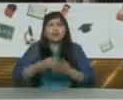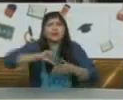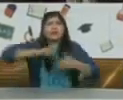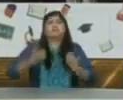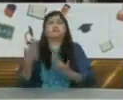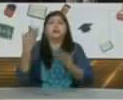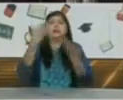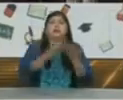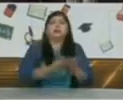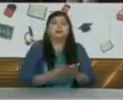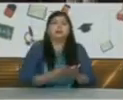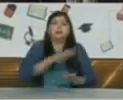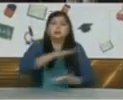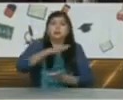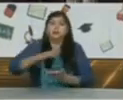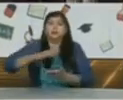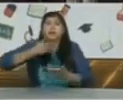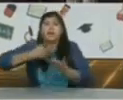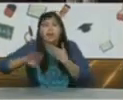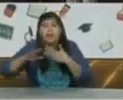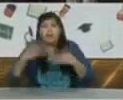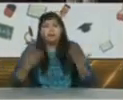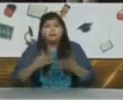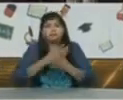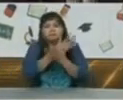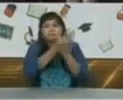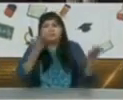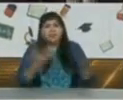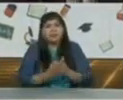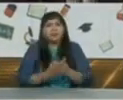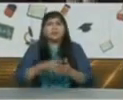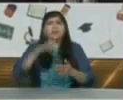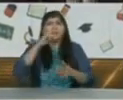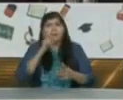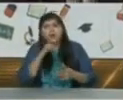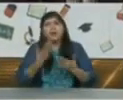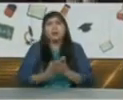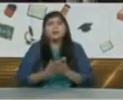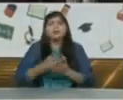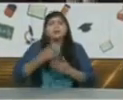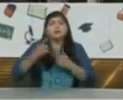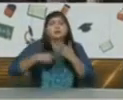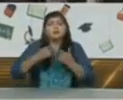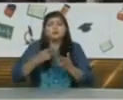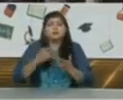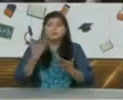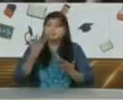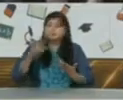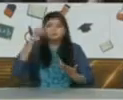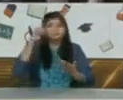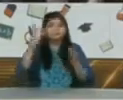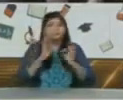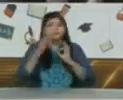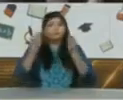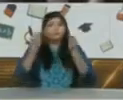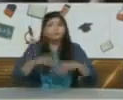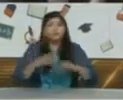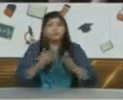बच्चे में कई ऐसी चीजें होती हैं जिन्हें पेरेंट्स मार्क ही नहीं कर पाते हैं।